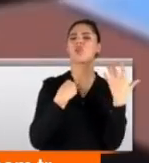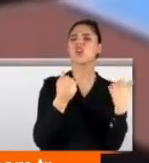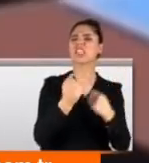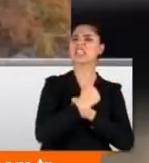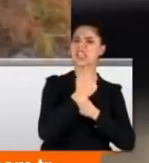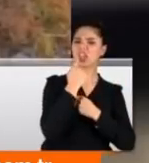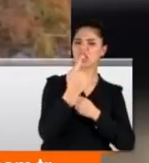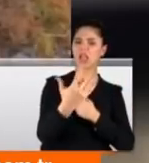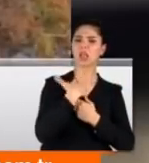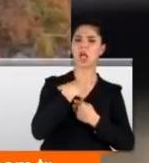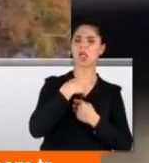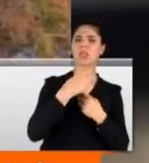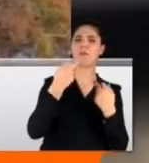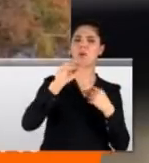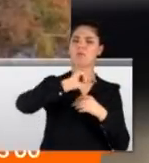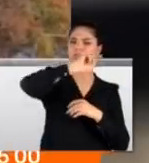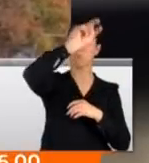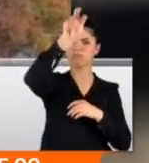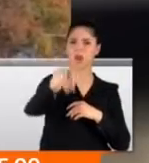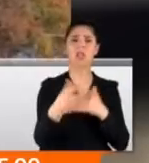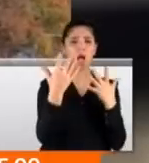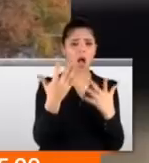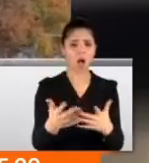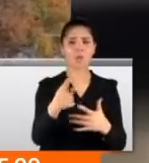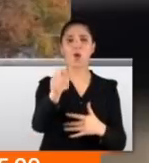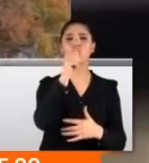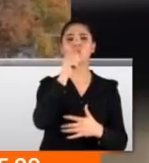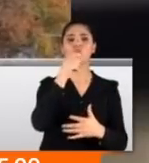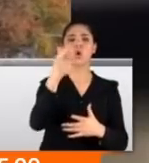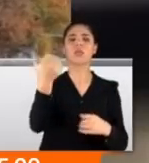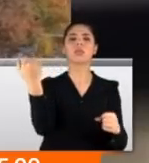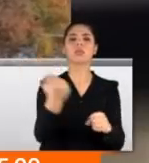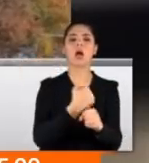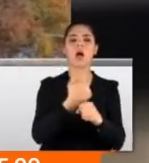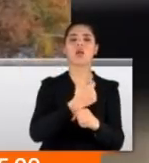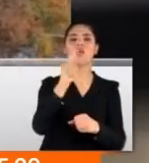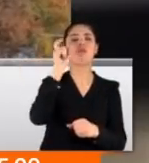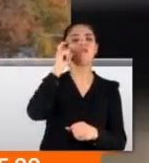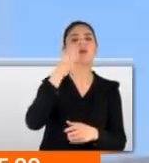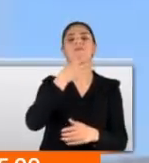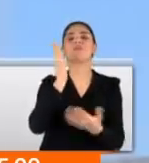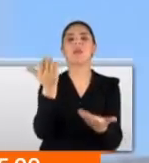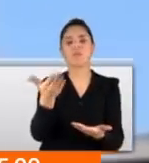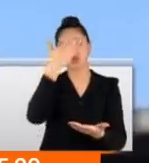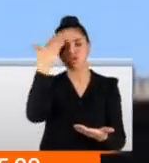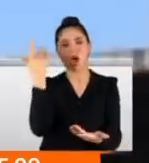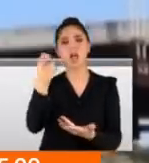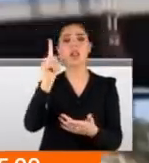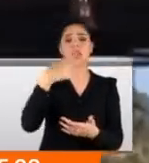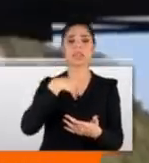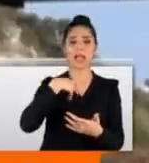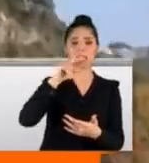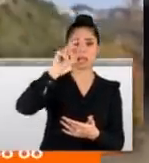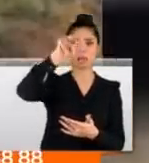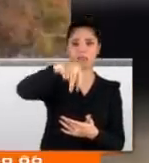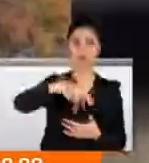genç kendisini boşluğa bıraktı bırakmasını ama suyun beton etkisi hakkında belli ki hiçbir fikri yoktu. Dimdik girmesi gereken